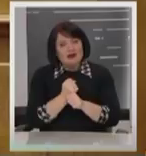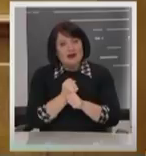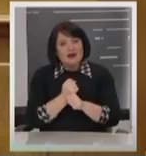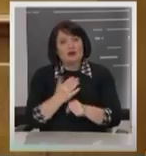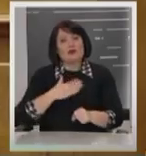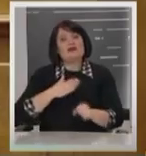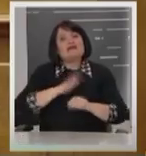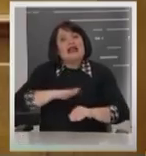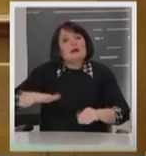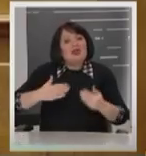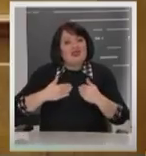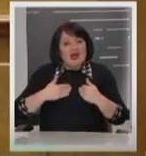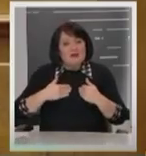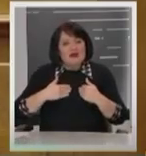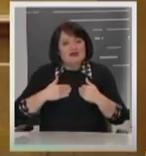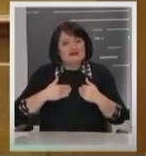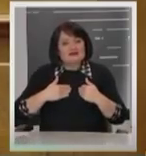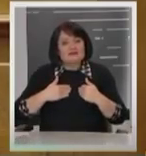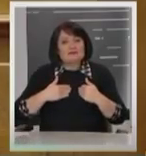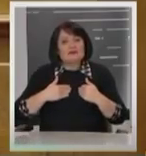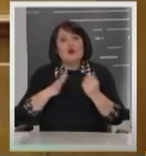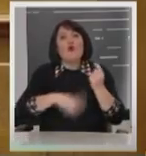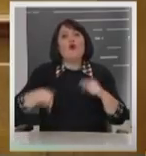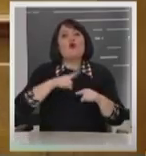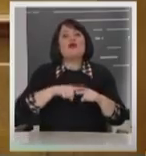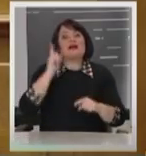το μέλλον των παιδιών μας, γιατί όλοι οι Έλληνες